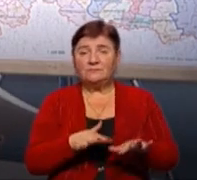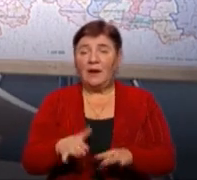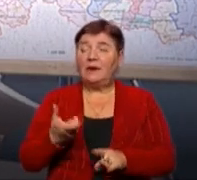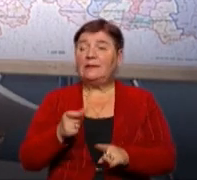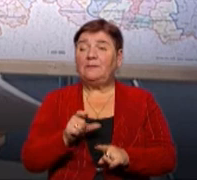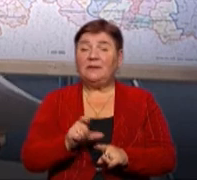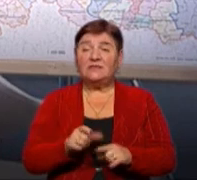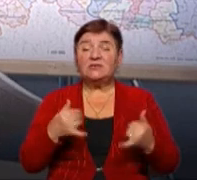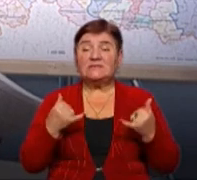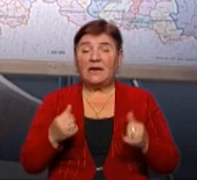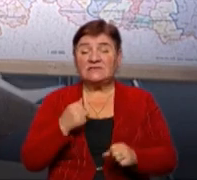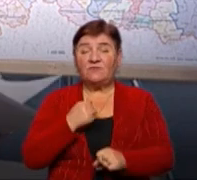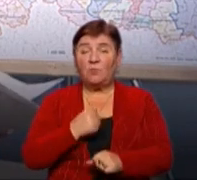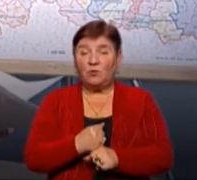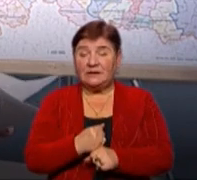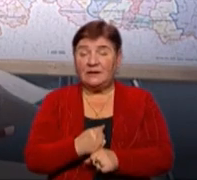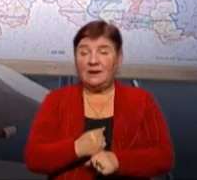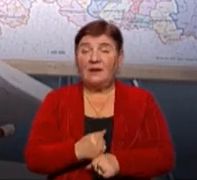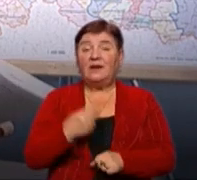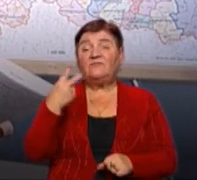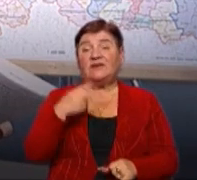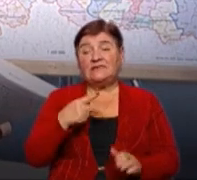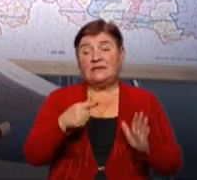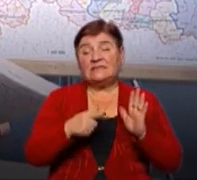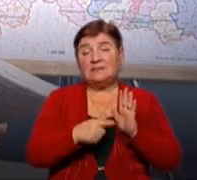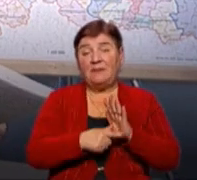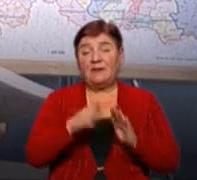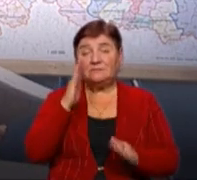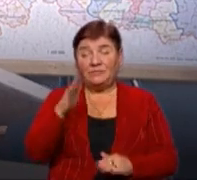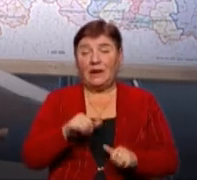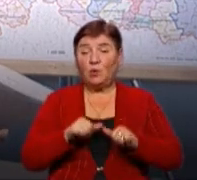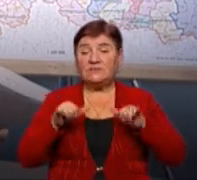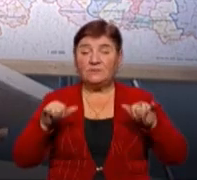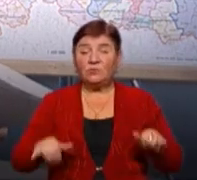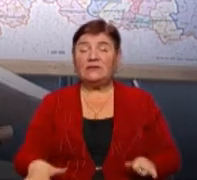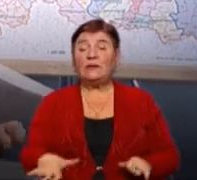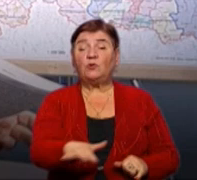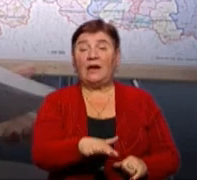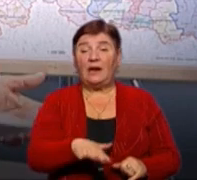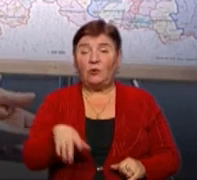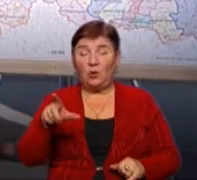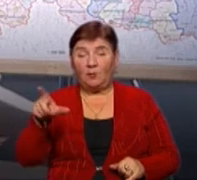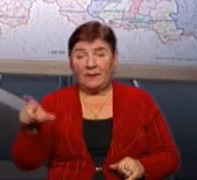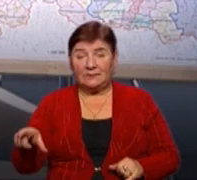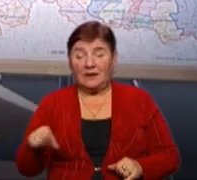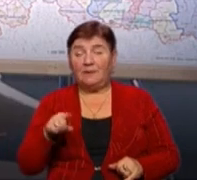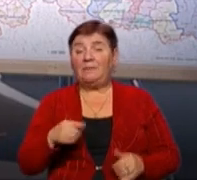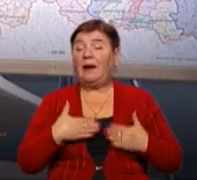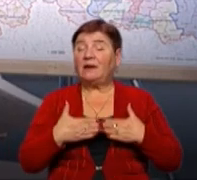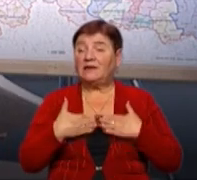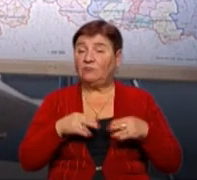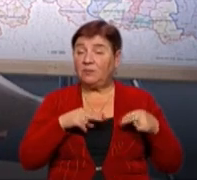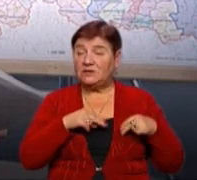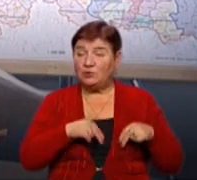напевно, найбільше зараз в роботі маємо не менше 27 стратегій розвитку територіальних громад. Активно над цим працюємо,